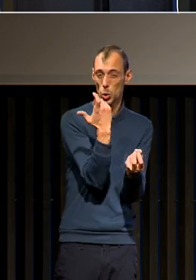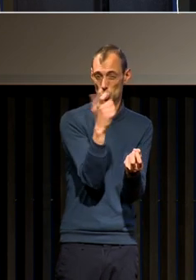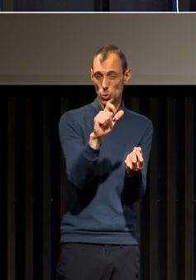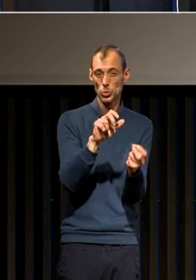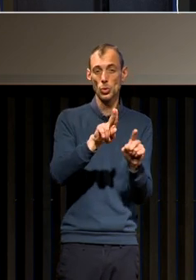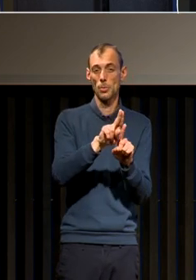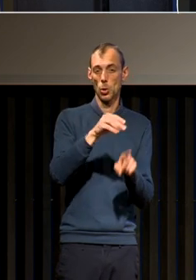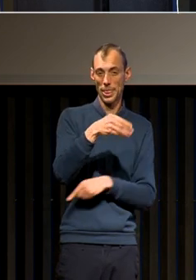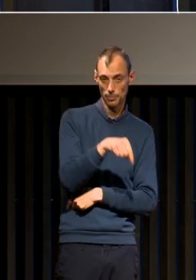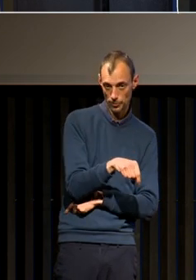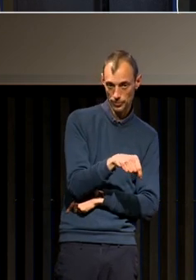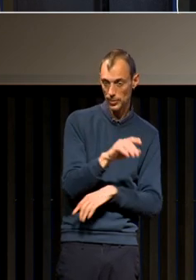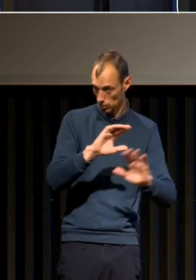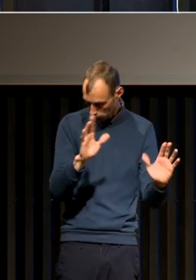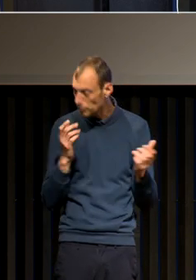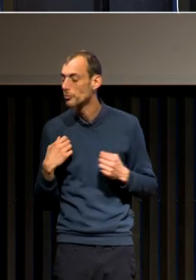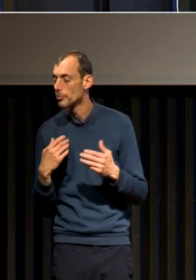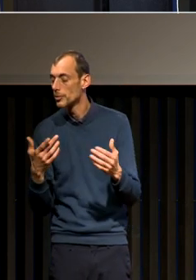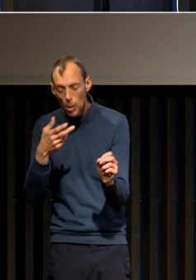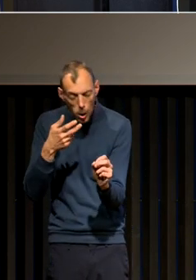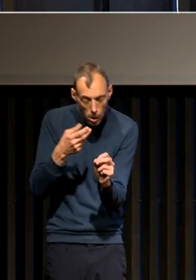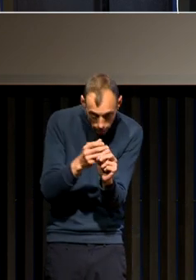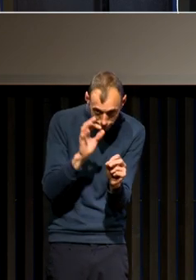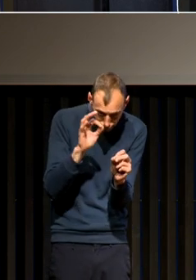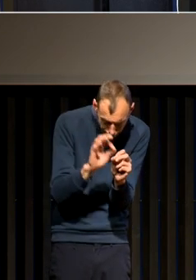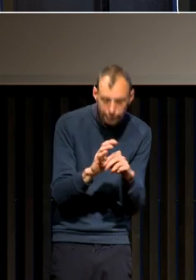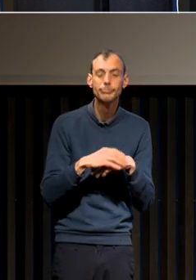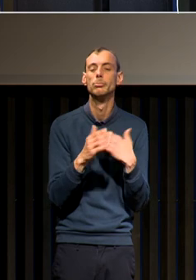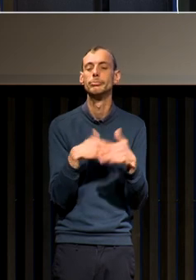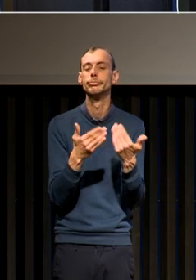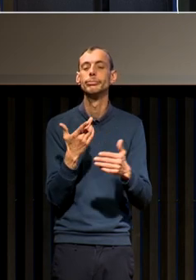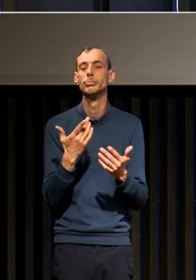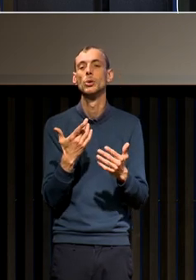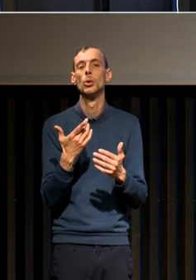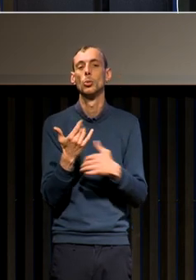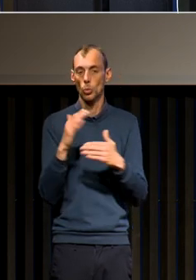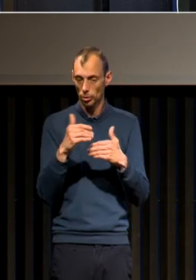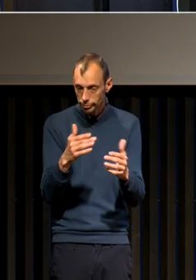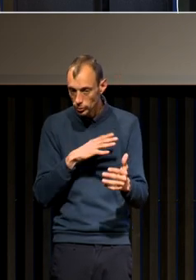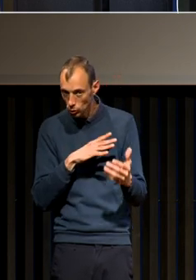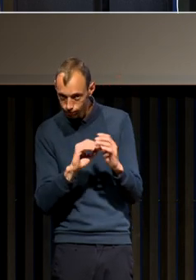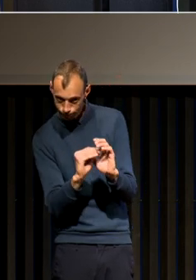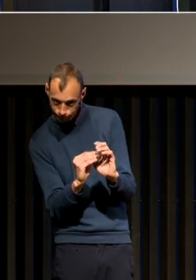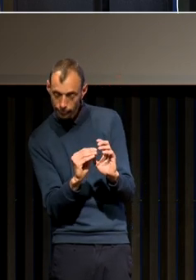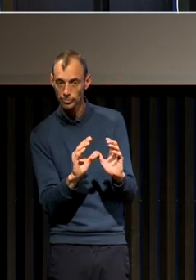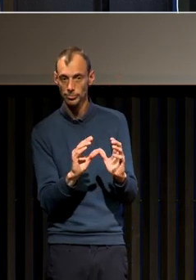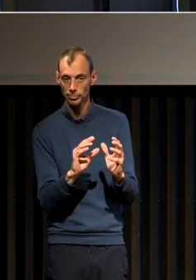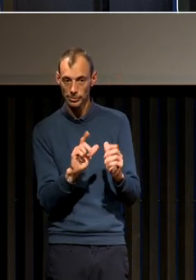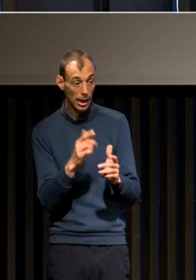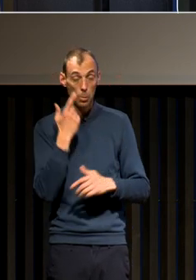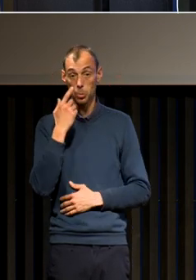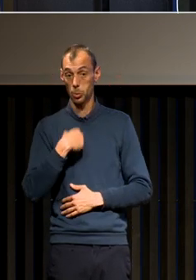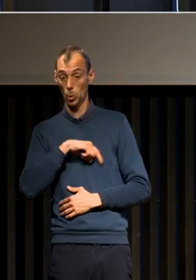Deux jours après, nous observons la présence des embryons. C'est une étape cruciale pour les biologistes